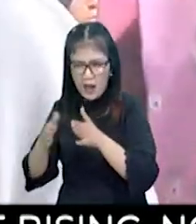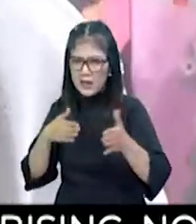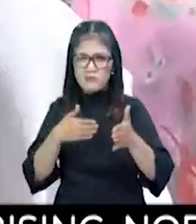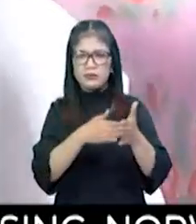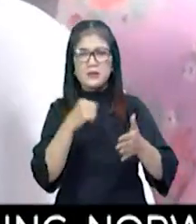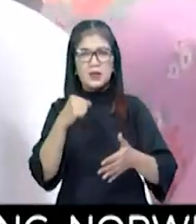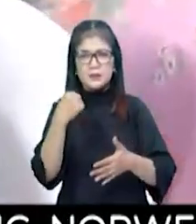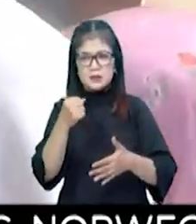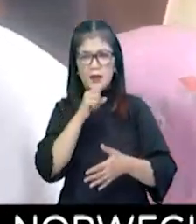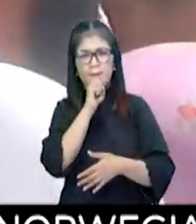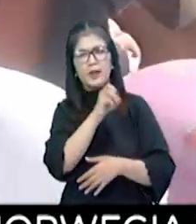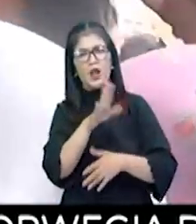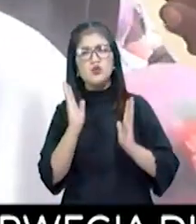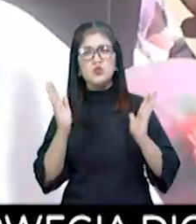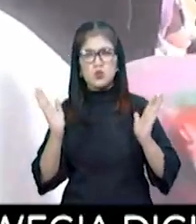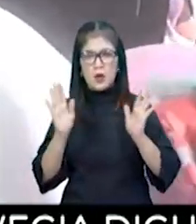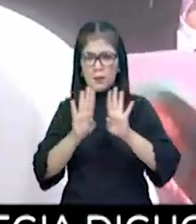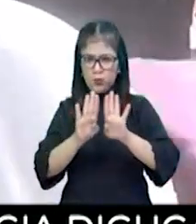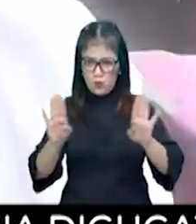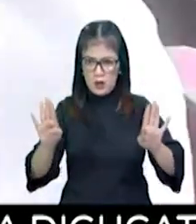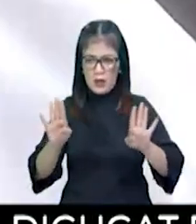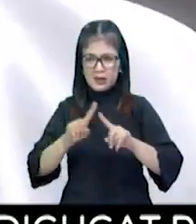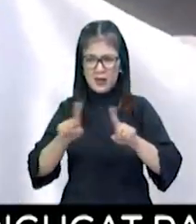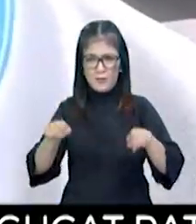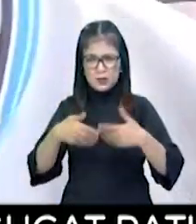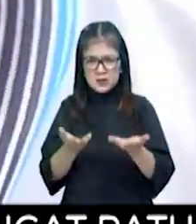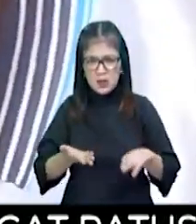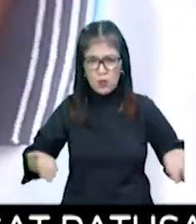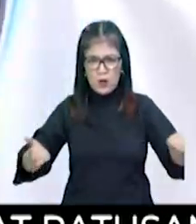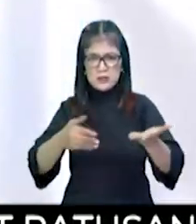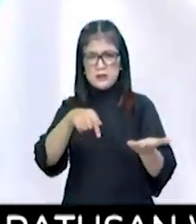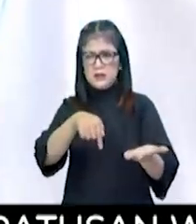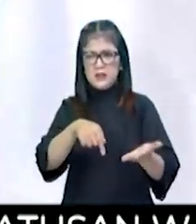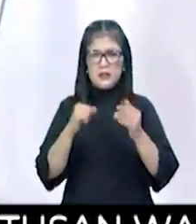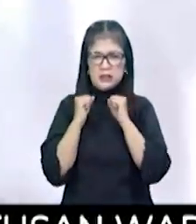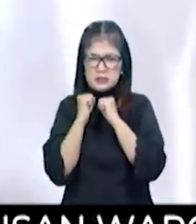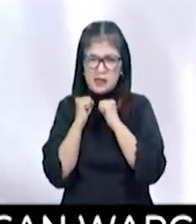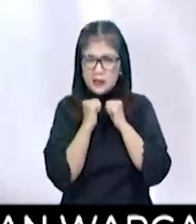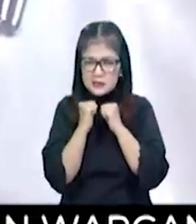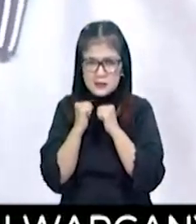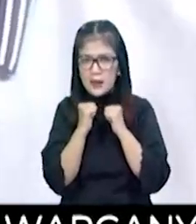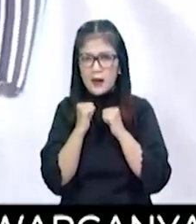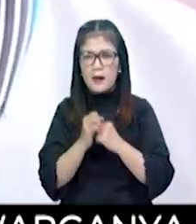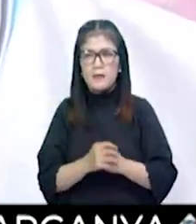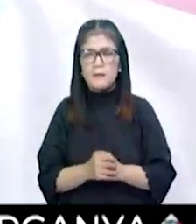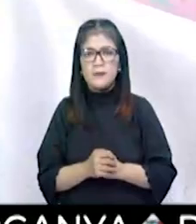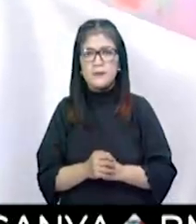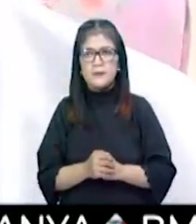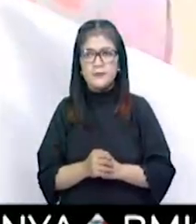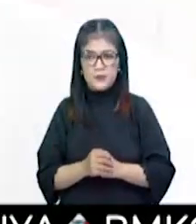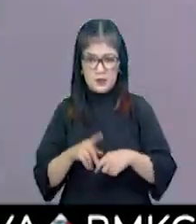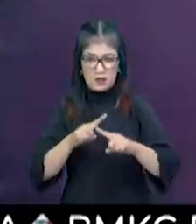ketawa Ayo kita buka semangka adanya seperti ini yang pasti dari akar juga tahu